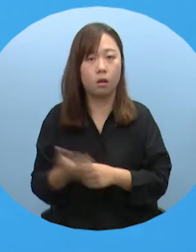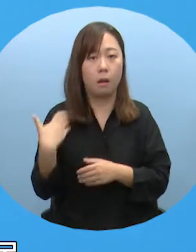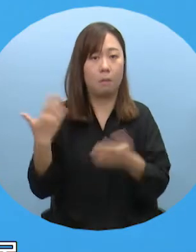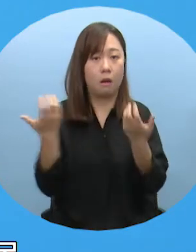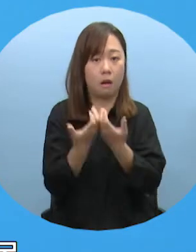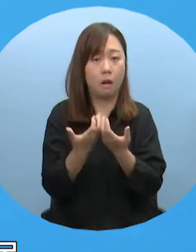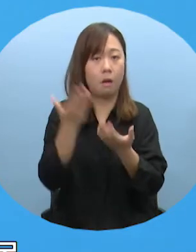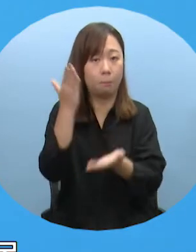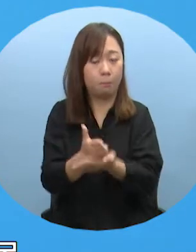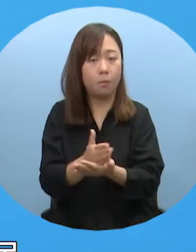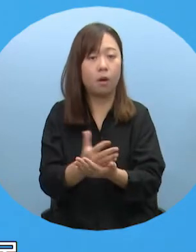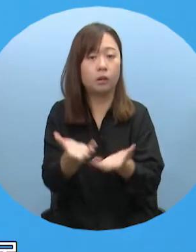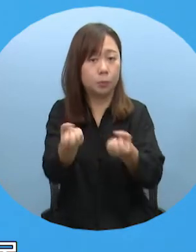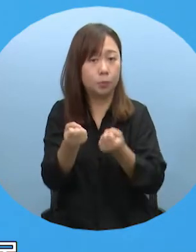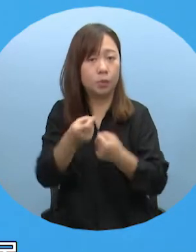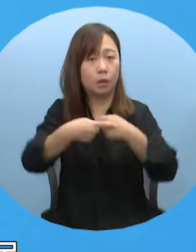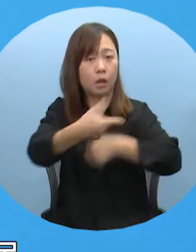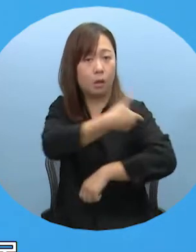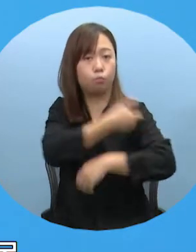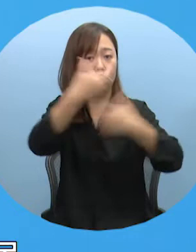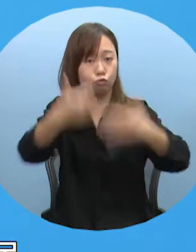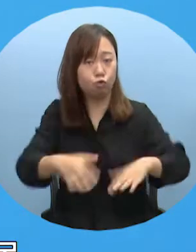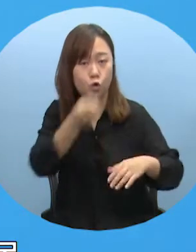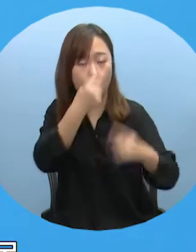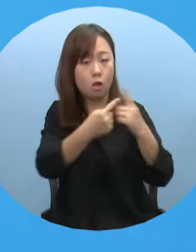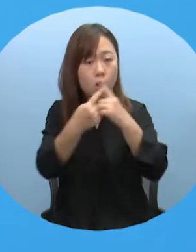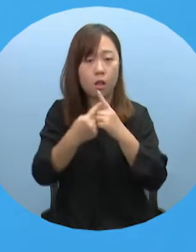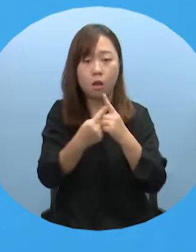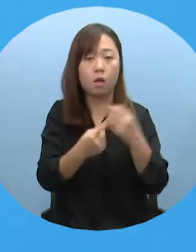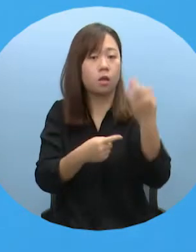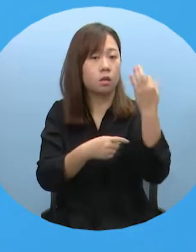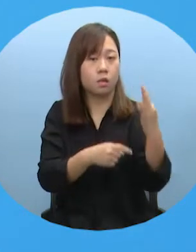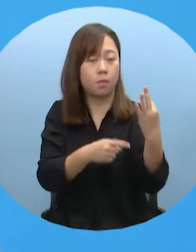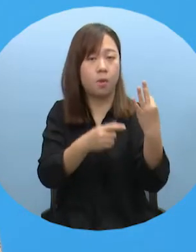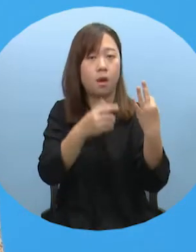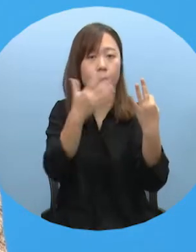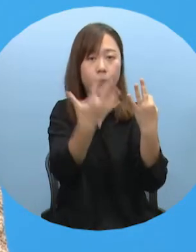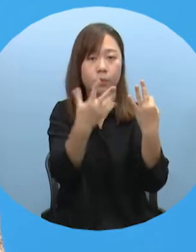為止，接受咗首劑疫苗接種嘅香港市民咧係